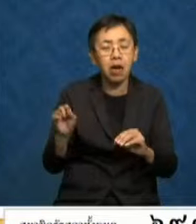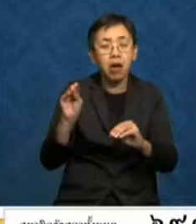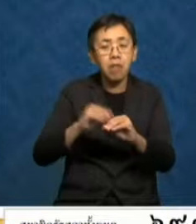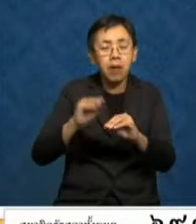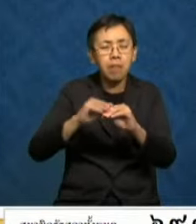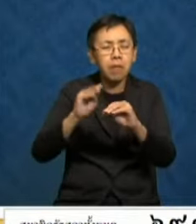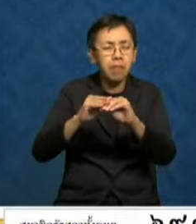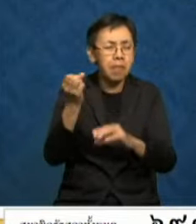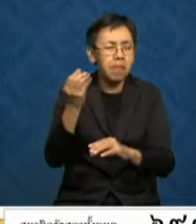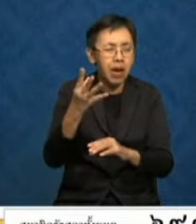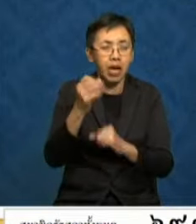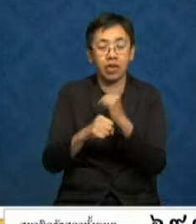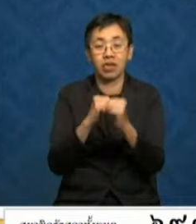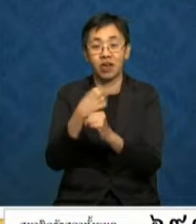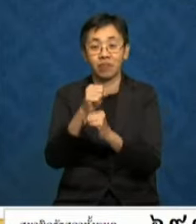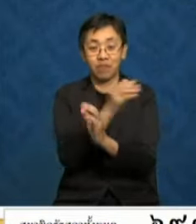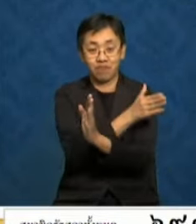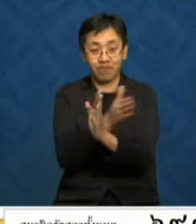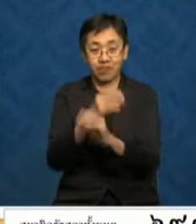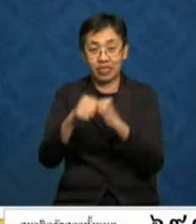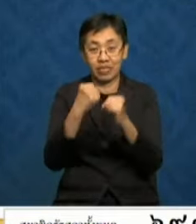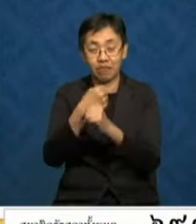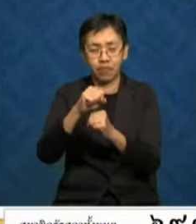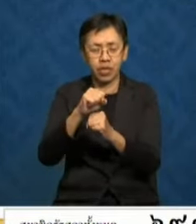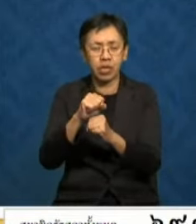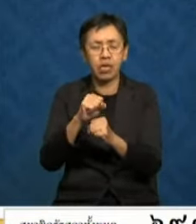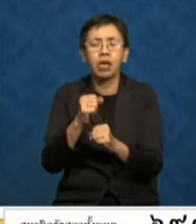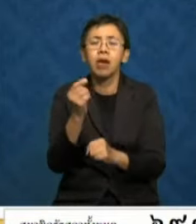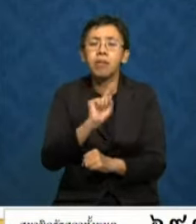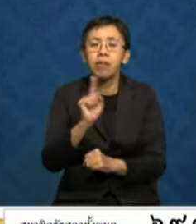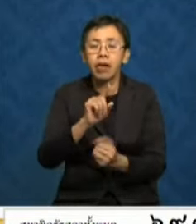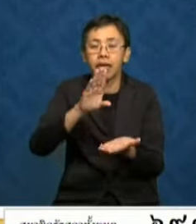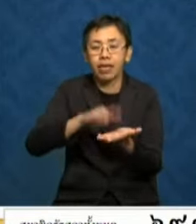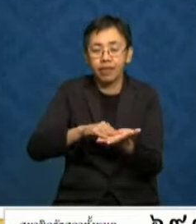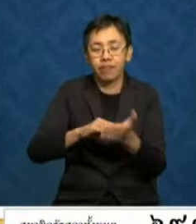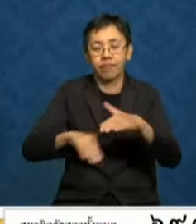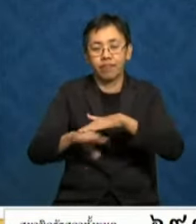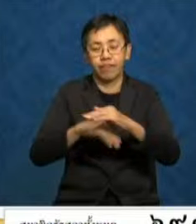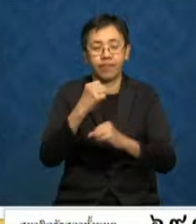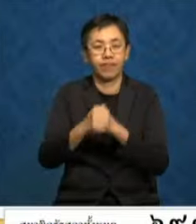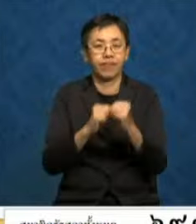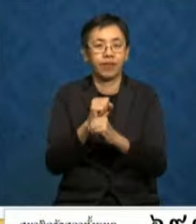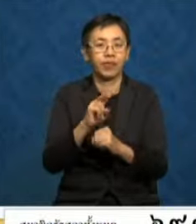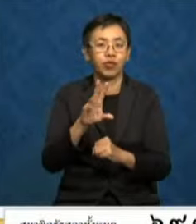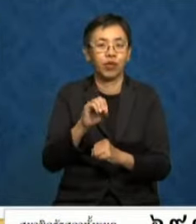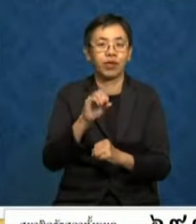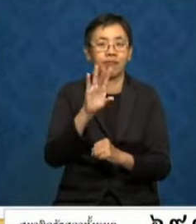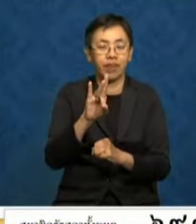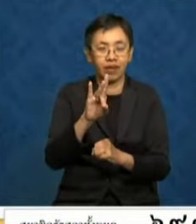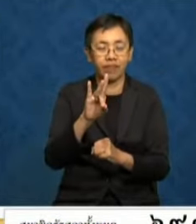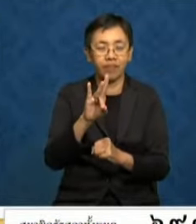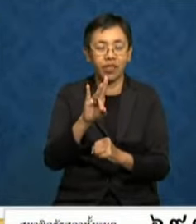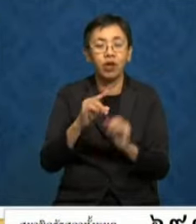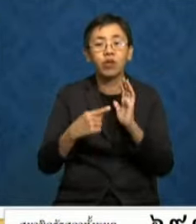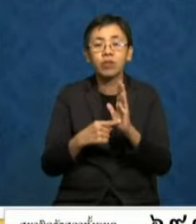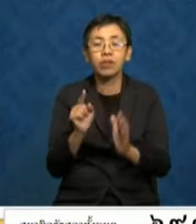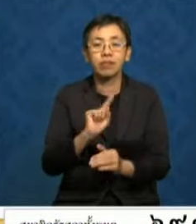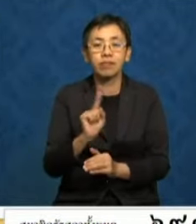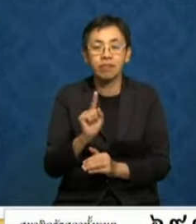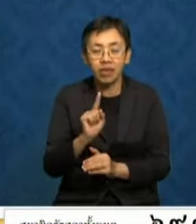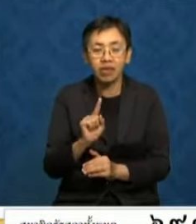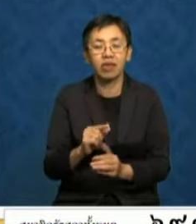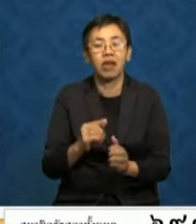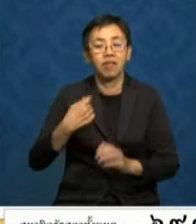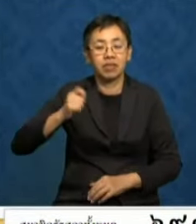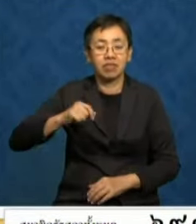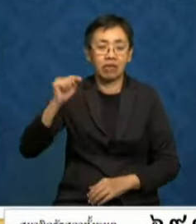สูงสุดในรอบเกือบ10ปีนะครับตั้งแต่มีการบันทึกเมื่อปี2558ซึ่งก็แสดงให้เห็นว่าโทษประหาร